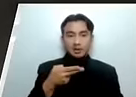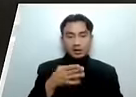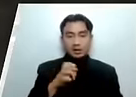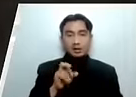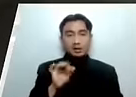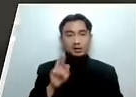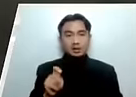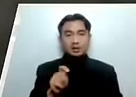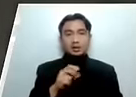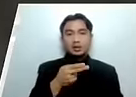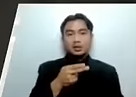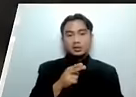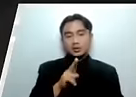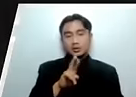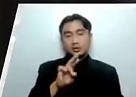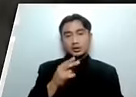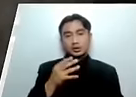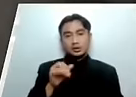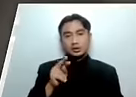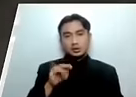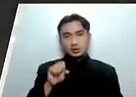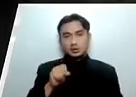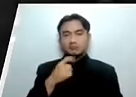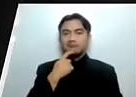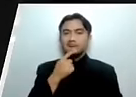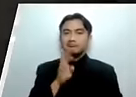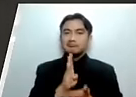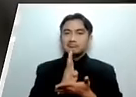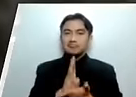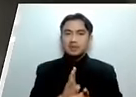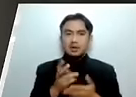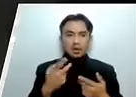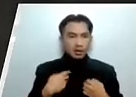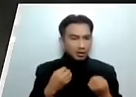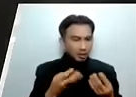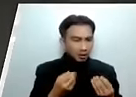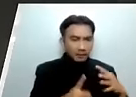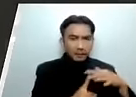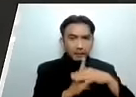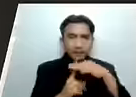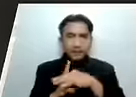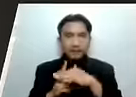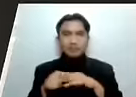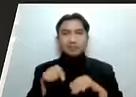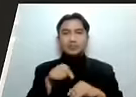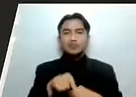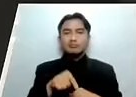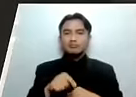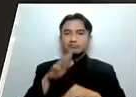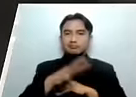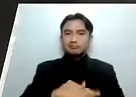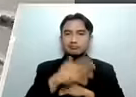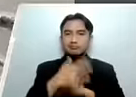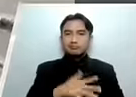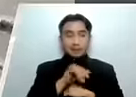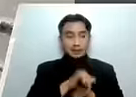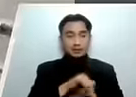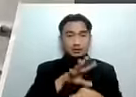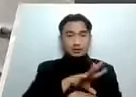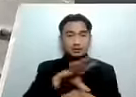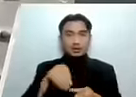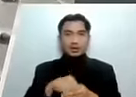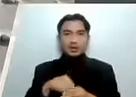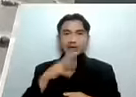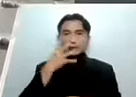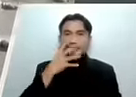Natural Resources Office sa Boracay, biglang dumami ang mga yan sa baybayin. Tingin nila may kinalaman ito sa init ng